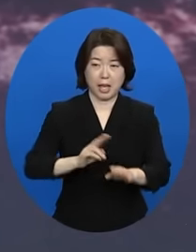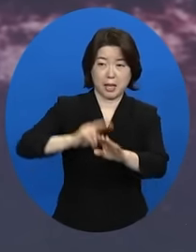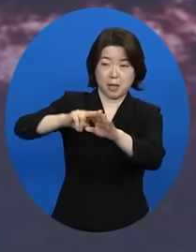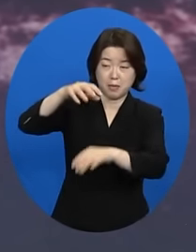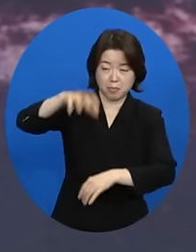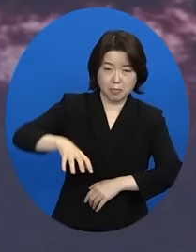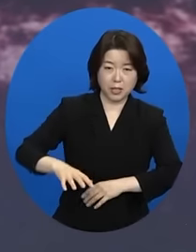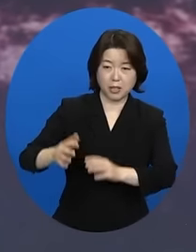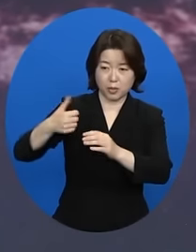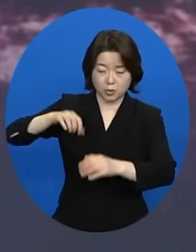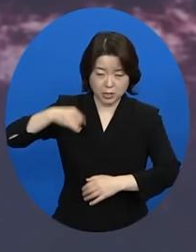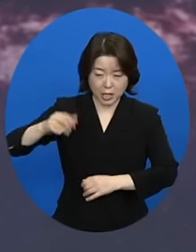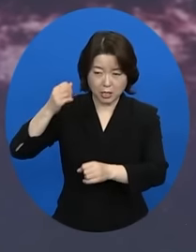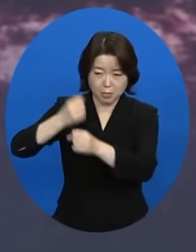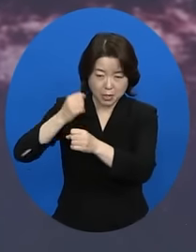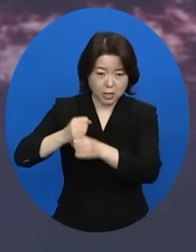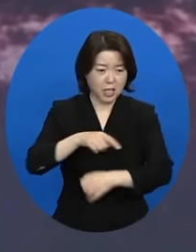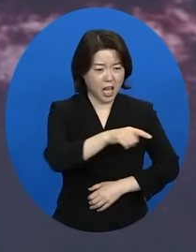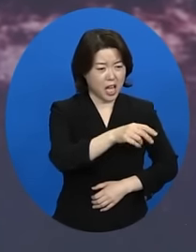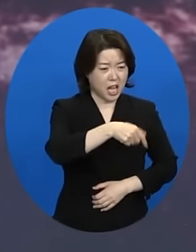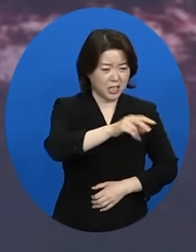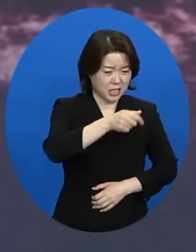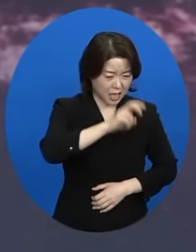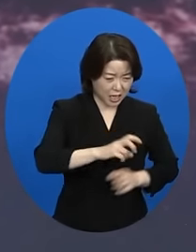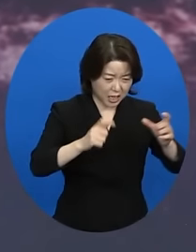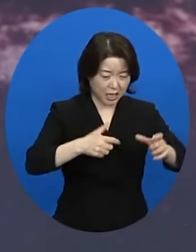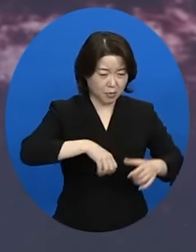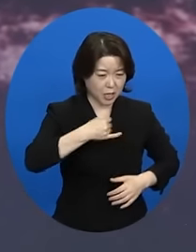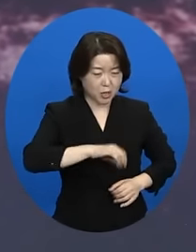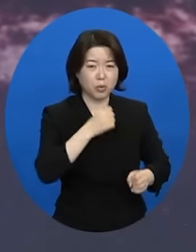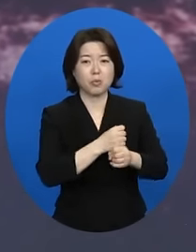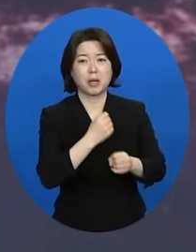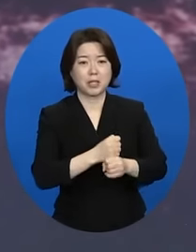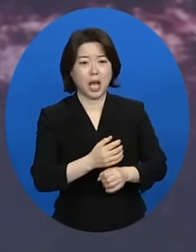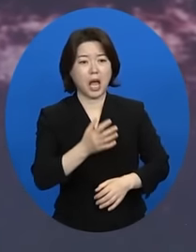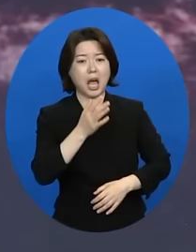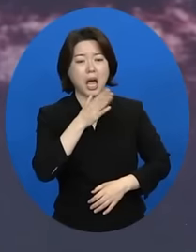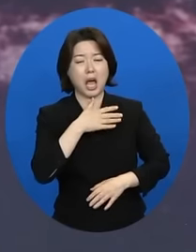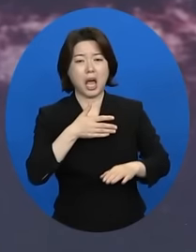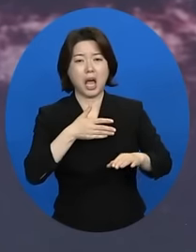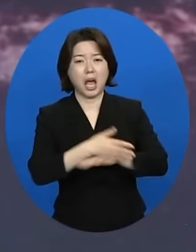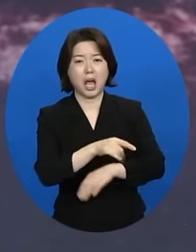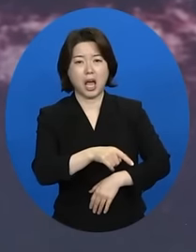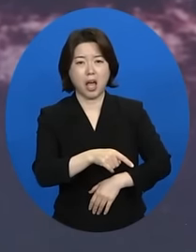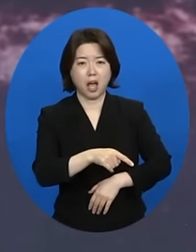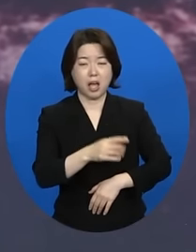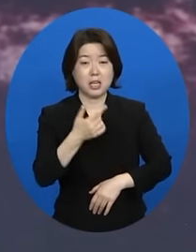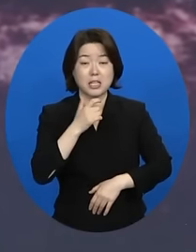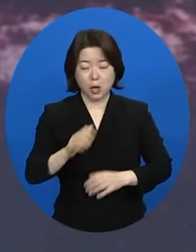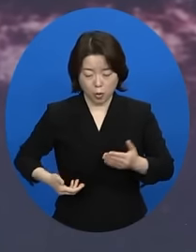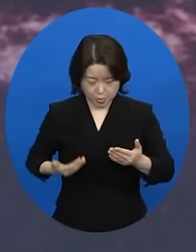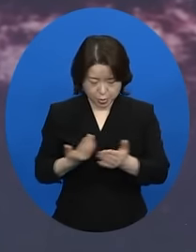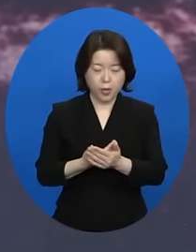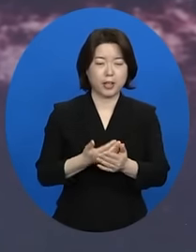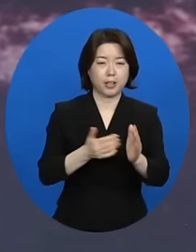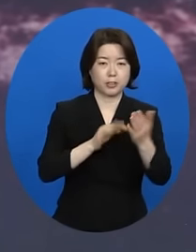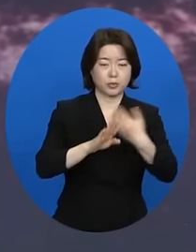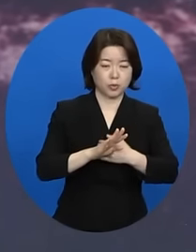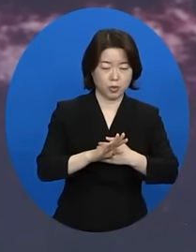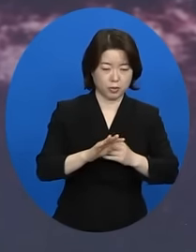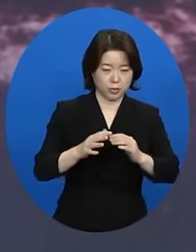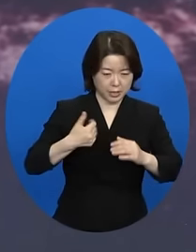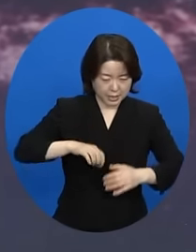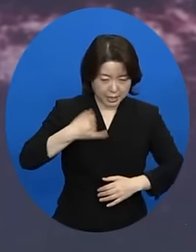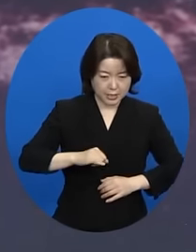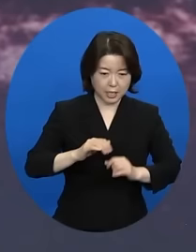만들어야지, 세겜의 자녀들로 만들고 말았구나 뒤늦겠어요. 늦었지만 야곱이 회개를 하고 자녀들을